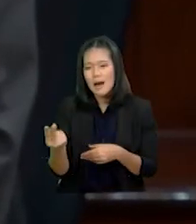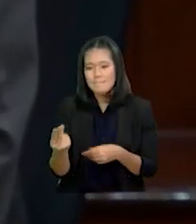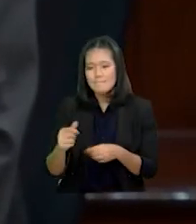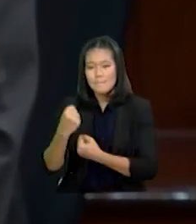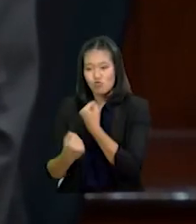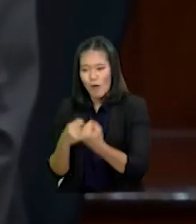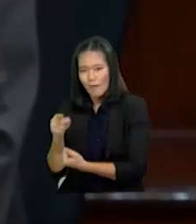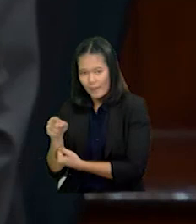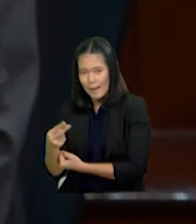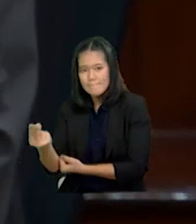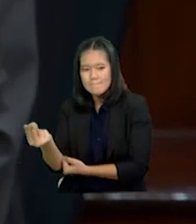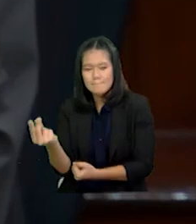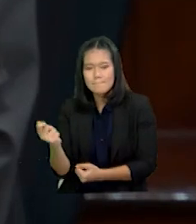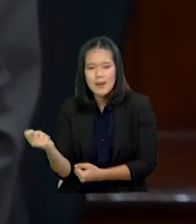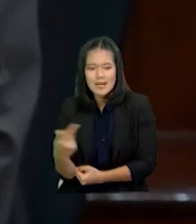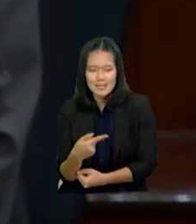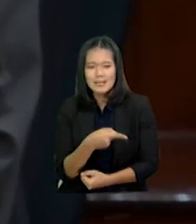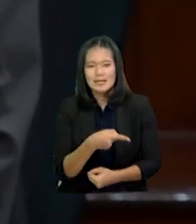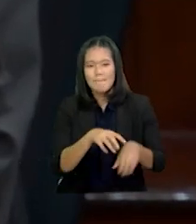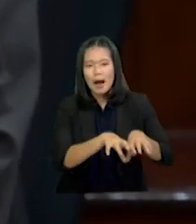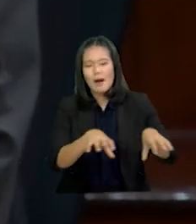3M. Sehingga